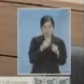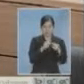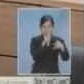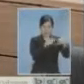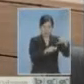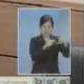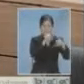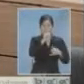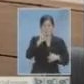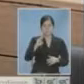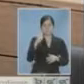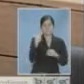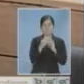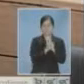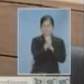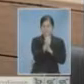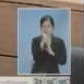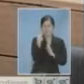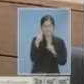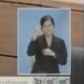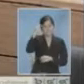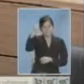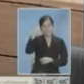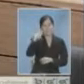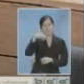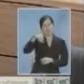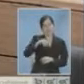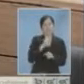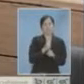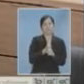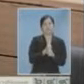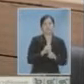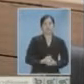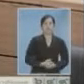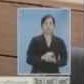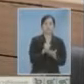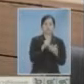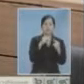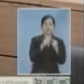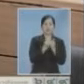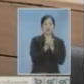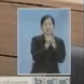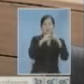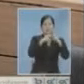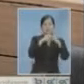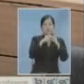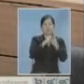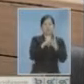รู้มีความสามารถจริงๆเนี่ยเข้ามาทำนะครับลดขั้นตอนการซื้อเสียง